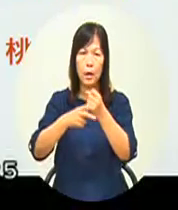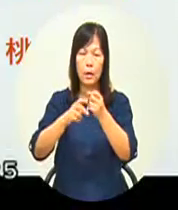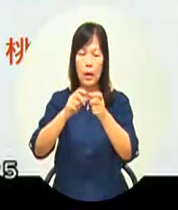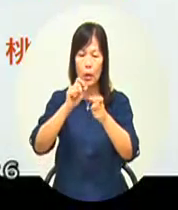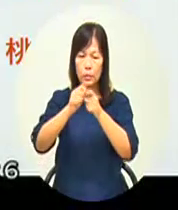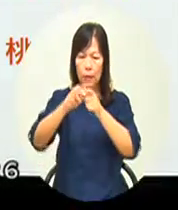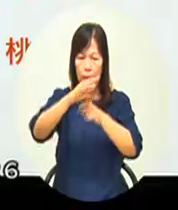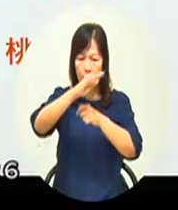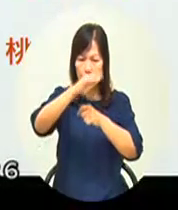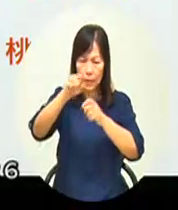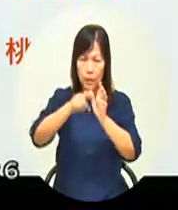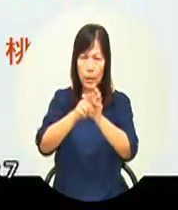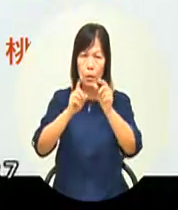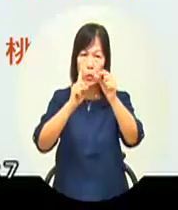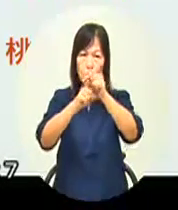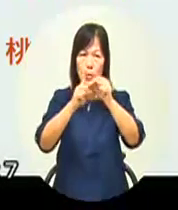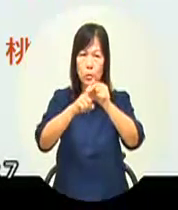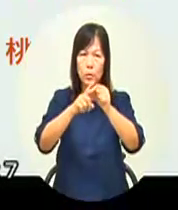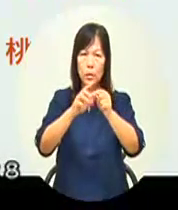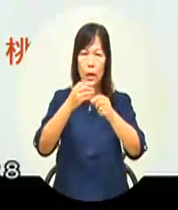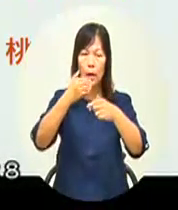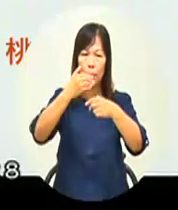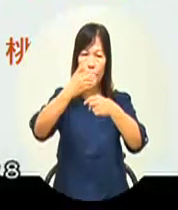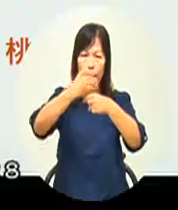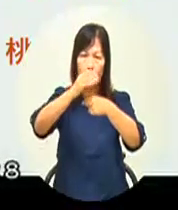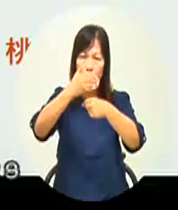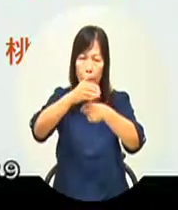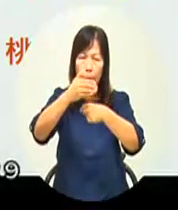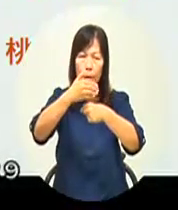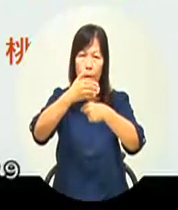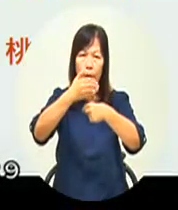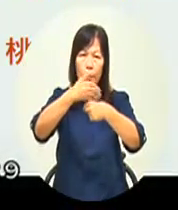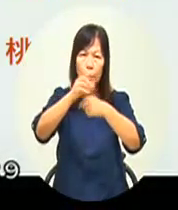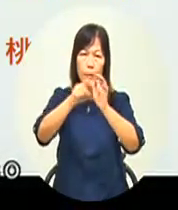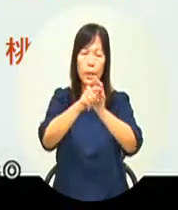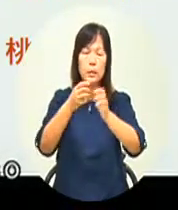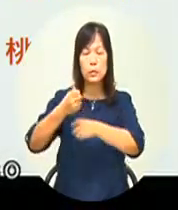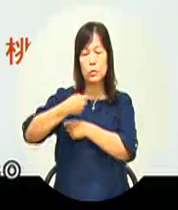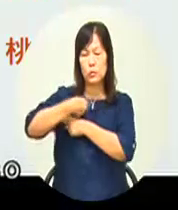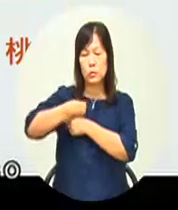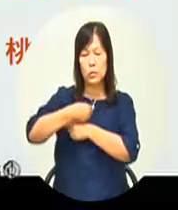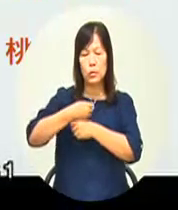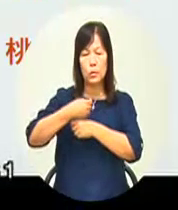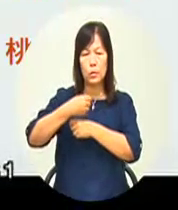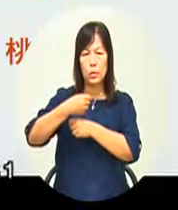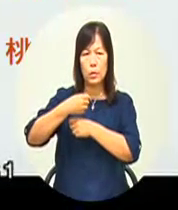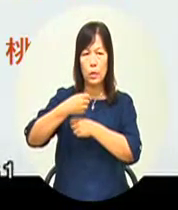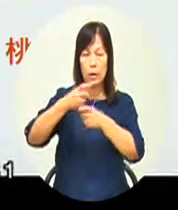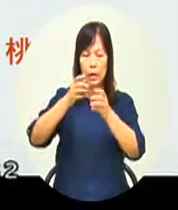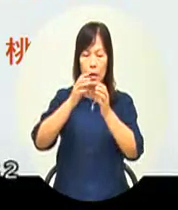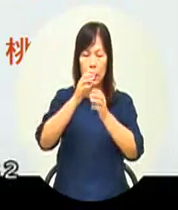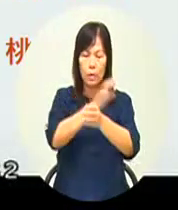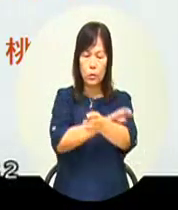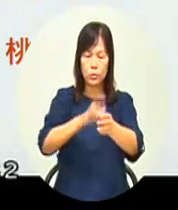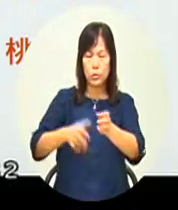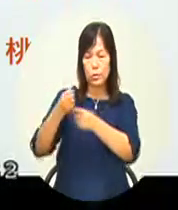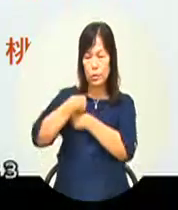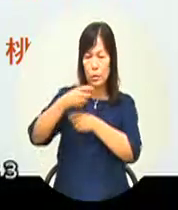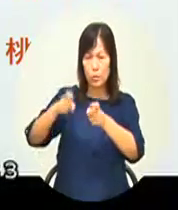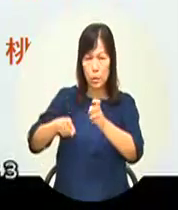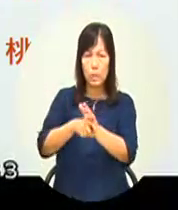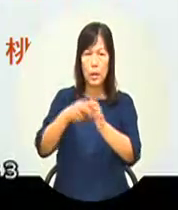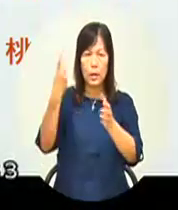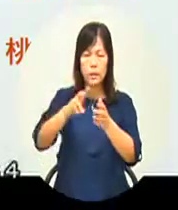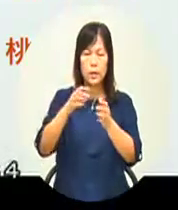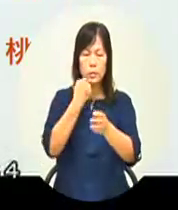中间的位置，然后往北绕，到了这是左营军港哦，它可以出来的是桃安恒遮雅的桃子园